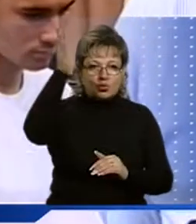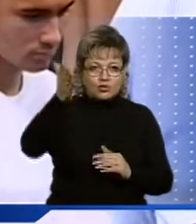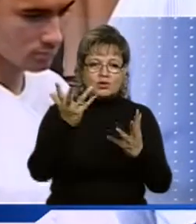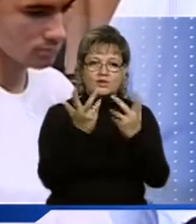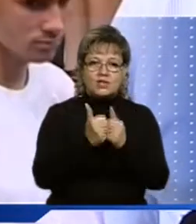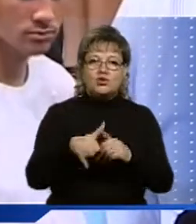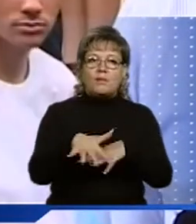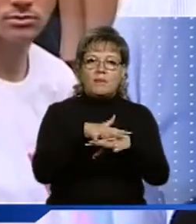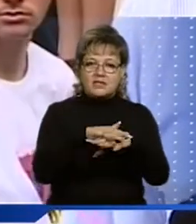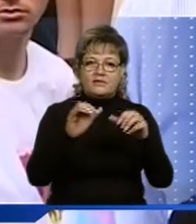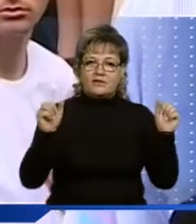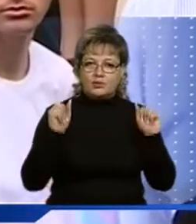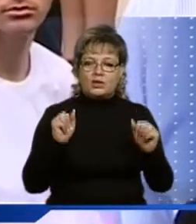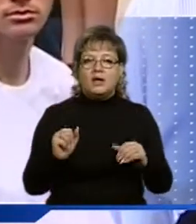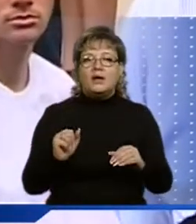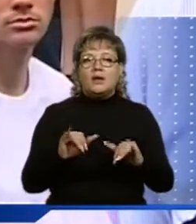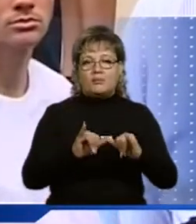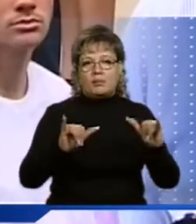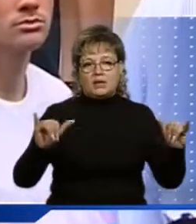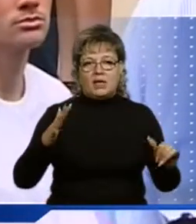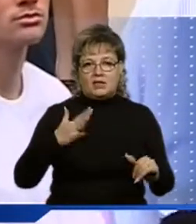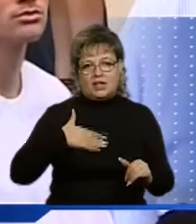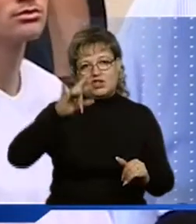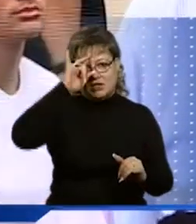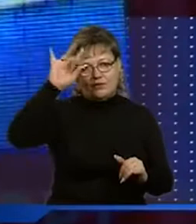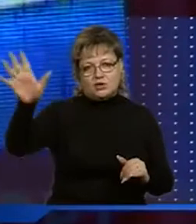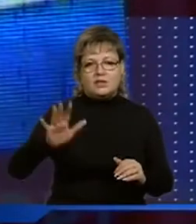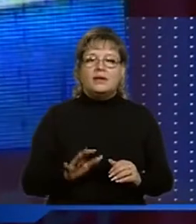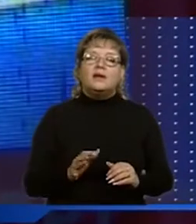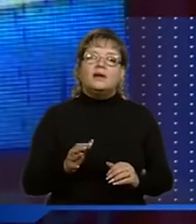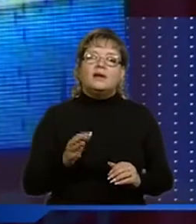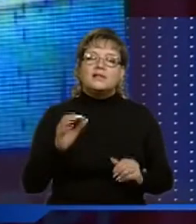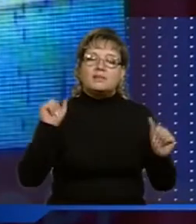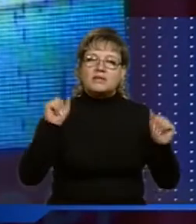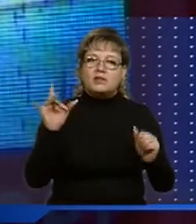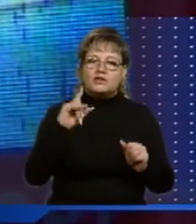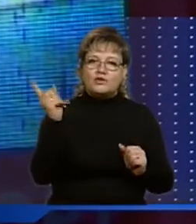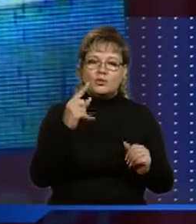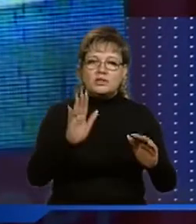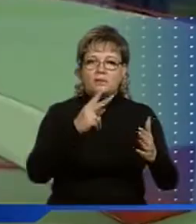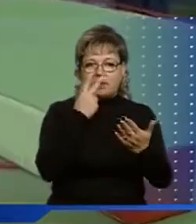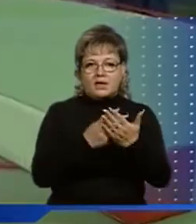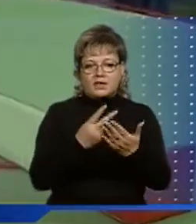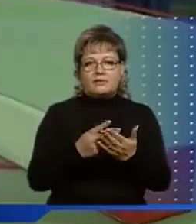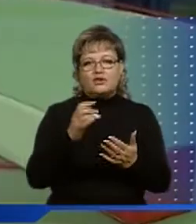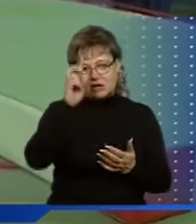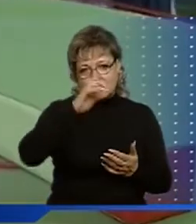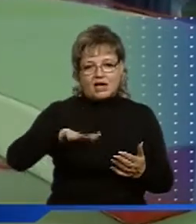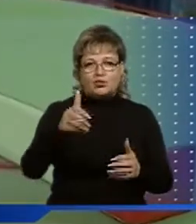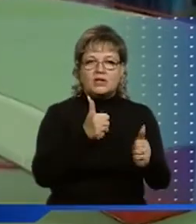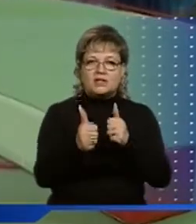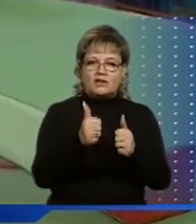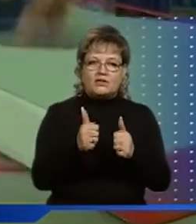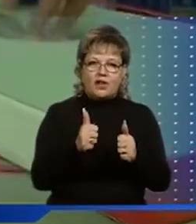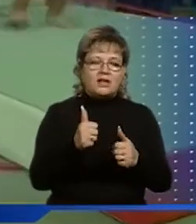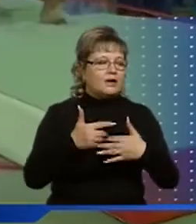счет массового спорта пополнять команды наших звезд. Спортсмены из Ростовской области представляют регион и страну на